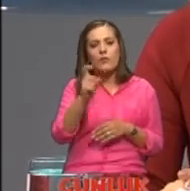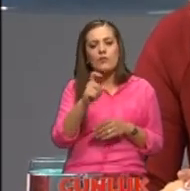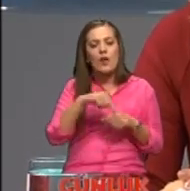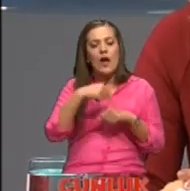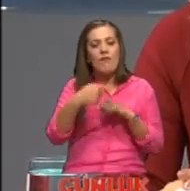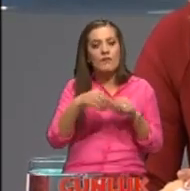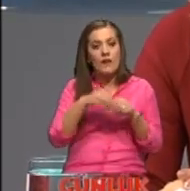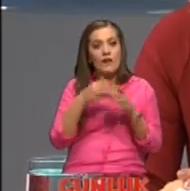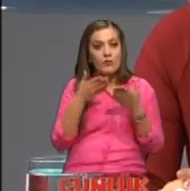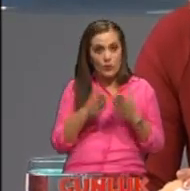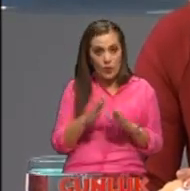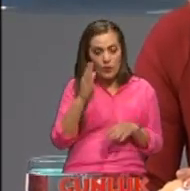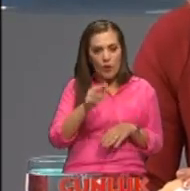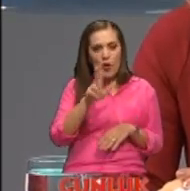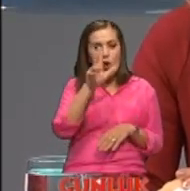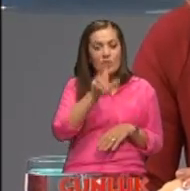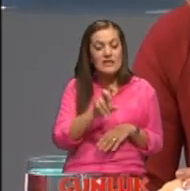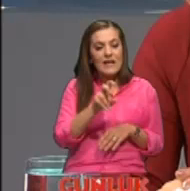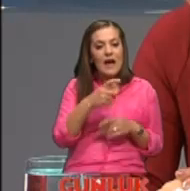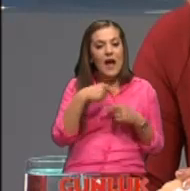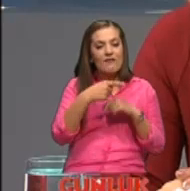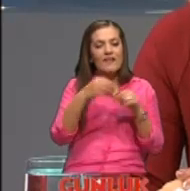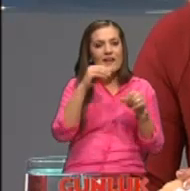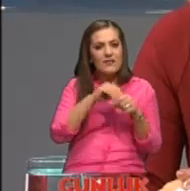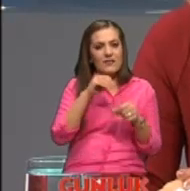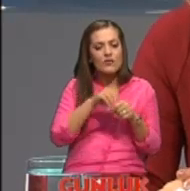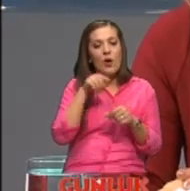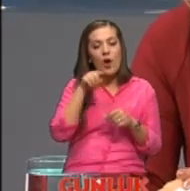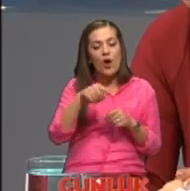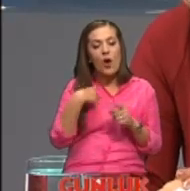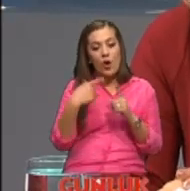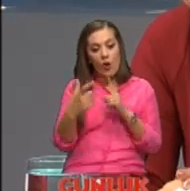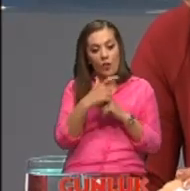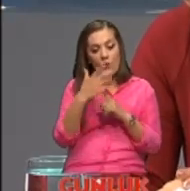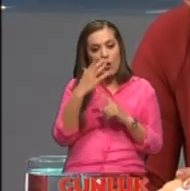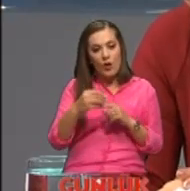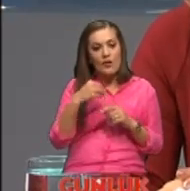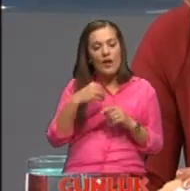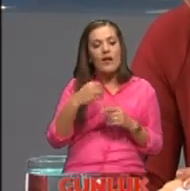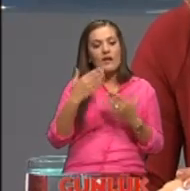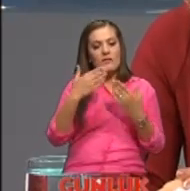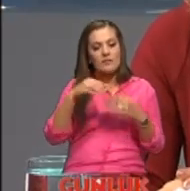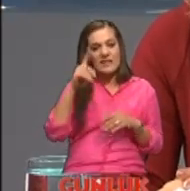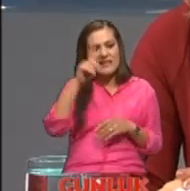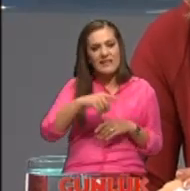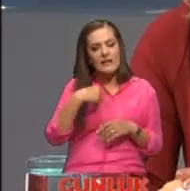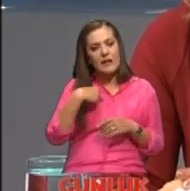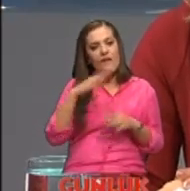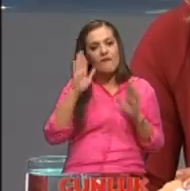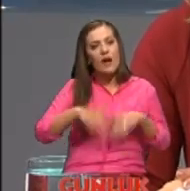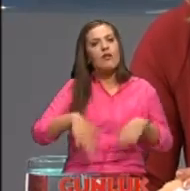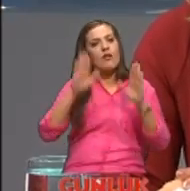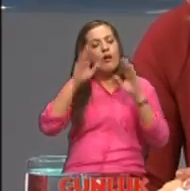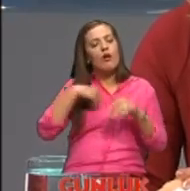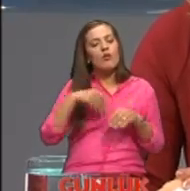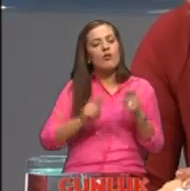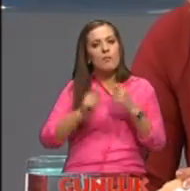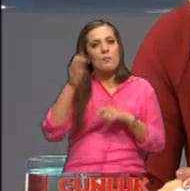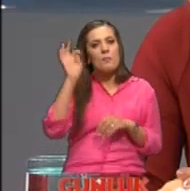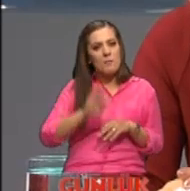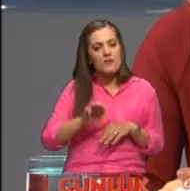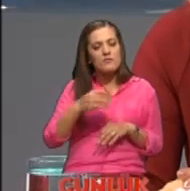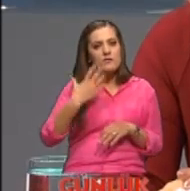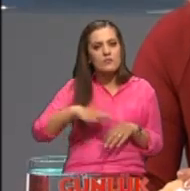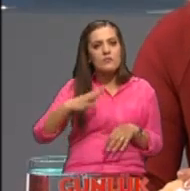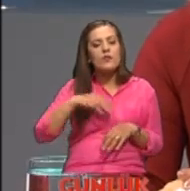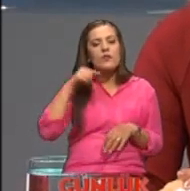38-39. Haftada doğacaksa 38. haftadan itibaren önlem olarak kullanmaya başlamasını istiyoruz. Burada problem ne